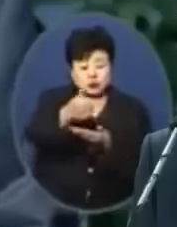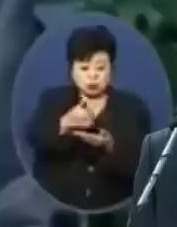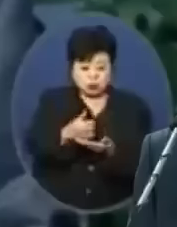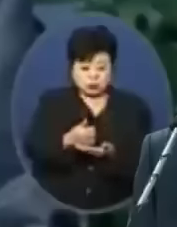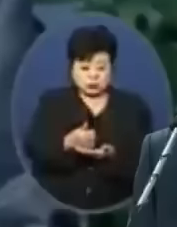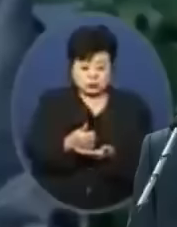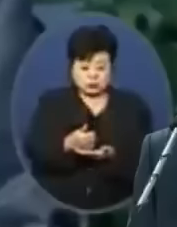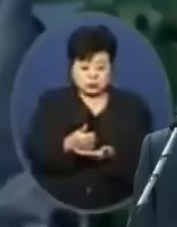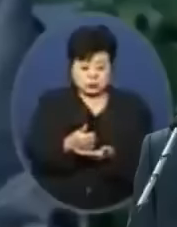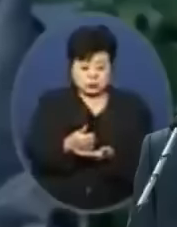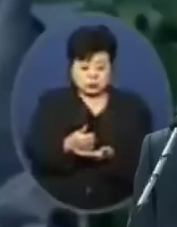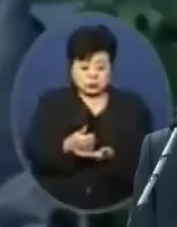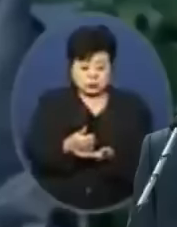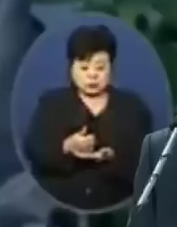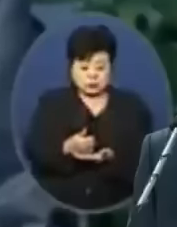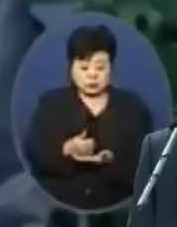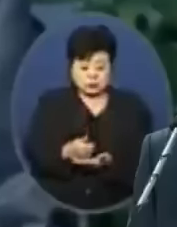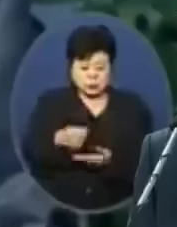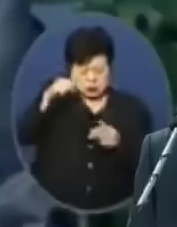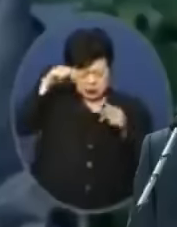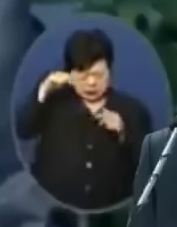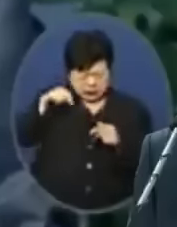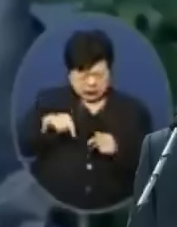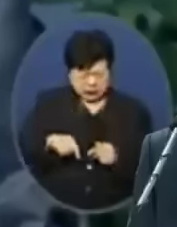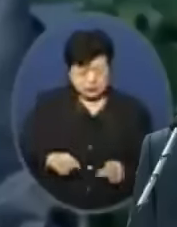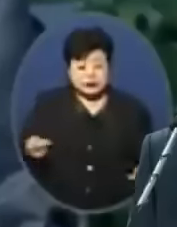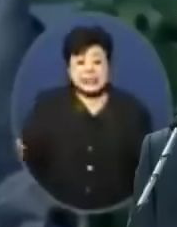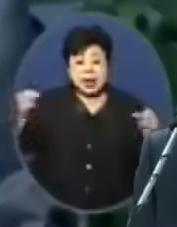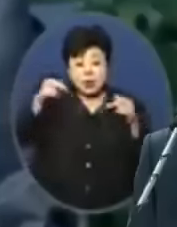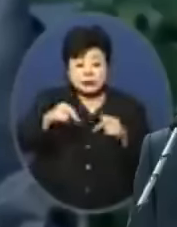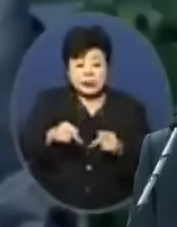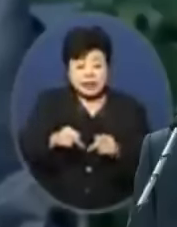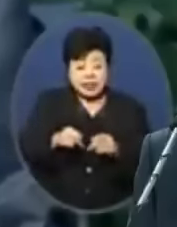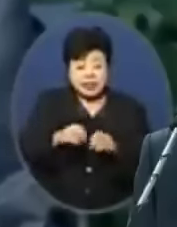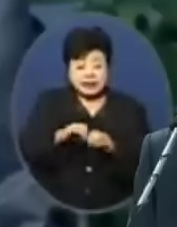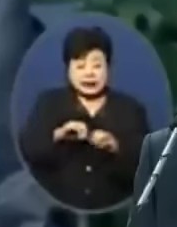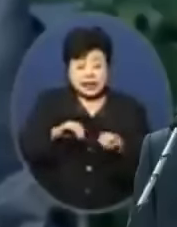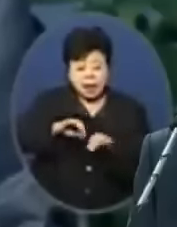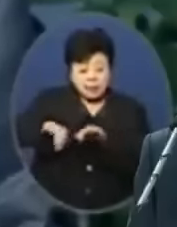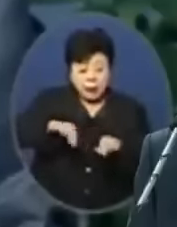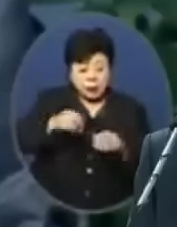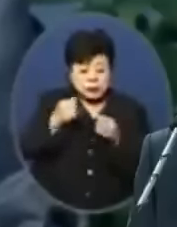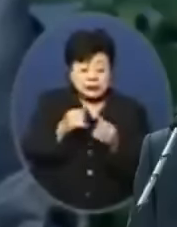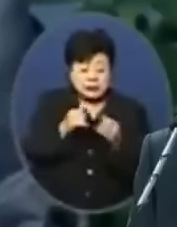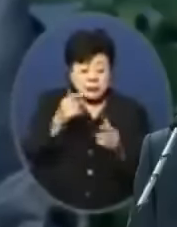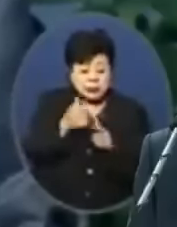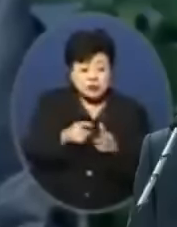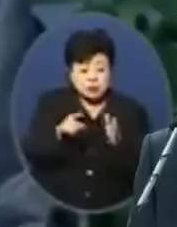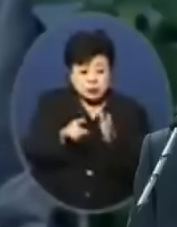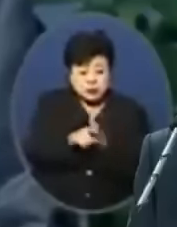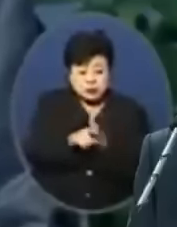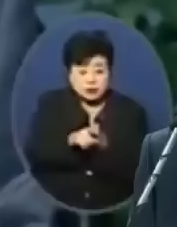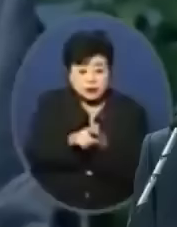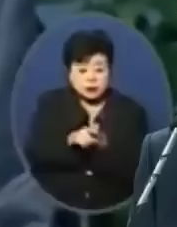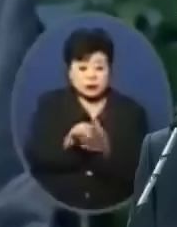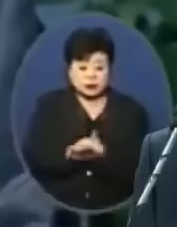모셨습니다. 아주 깊은 산골짜기에 땅만 파먹고 사는 사람인데 예수를 믿고 난